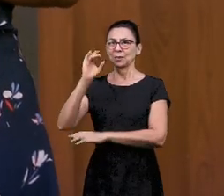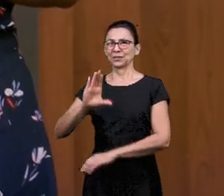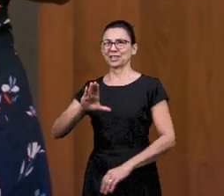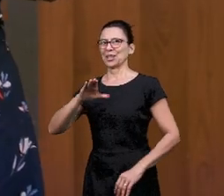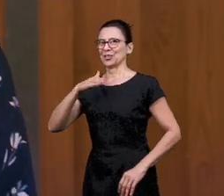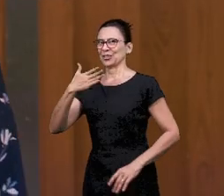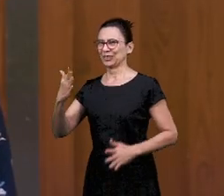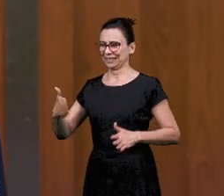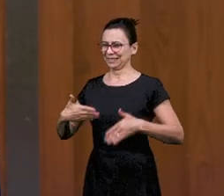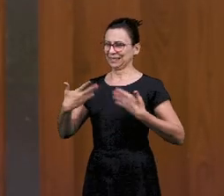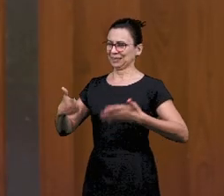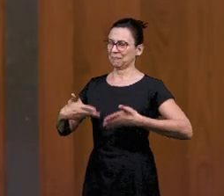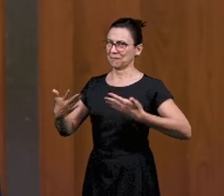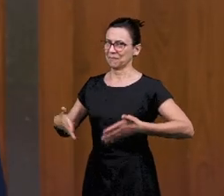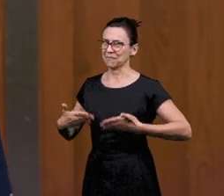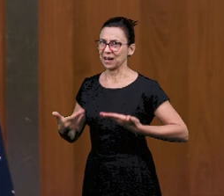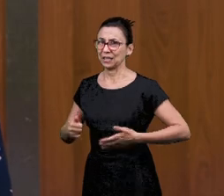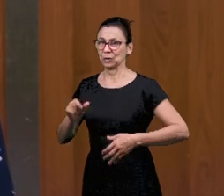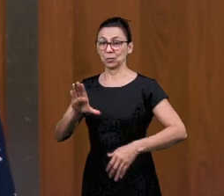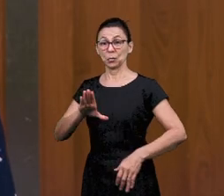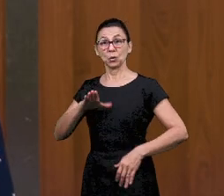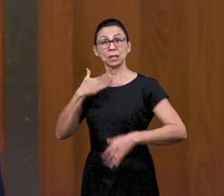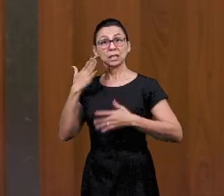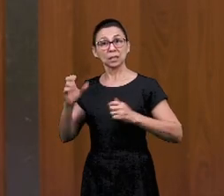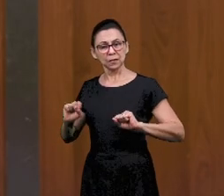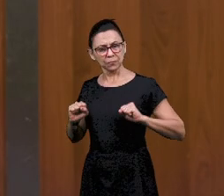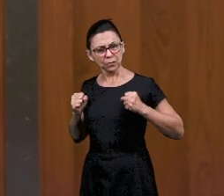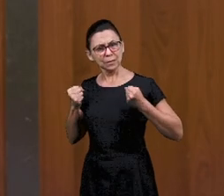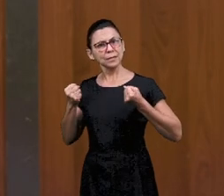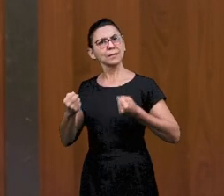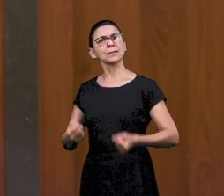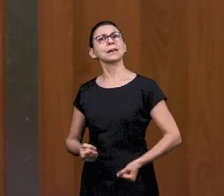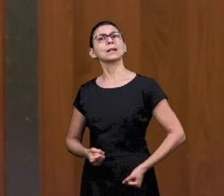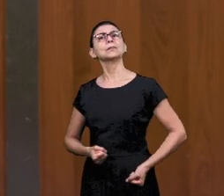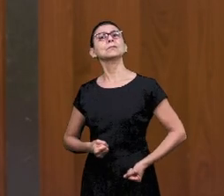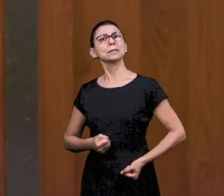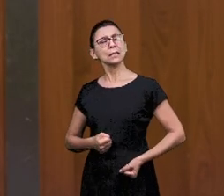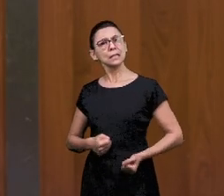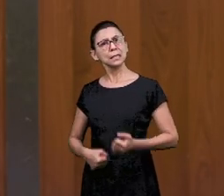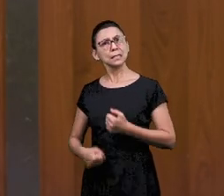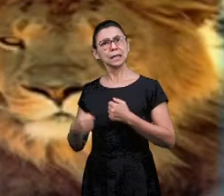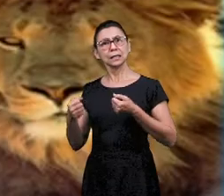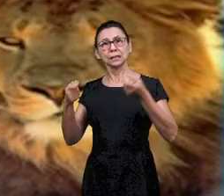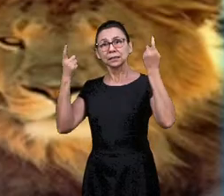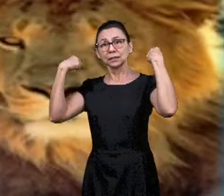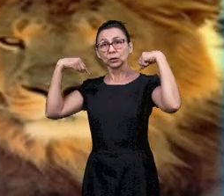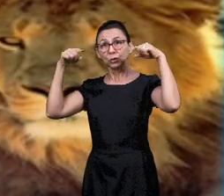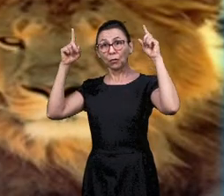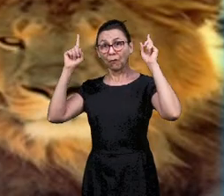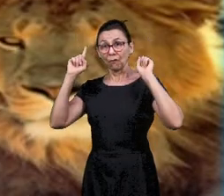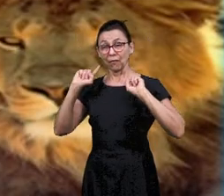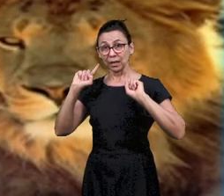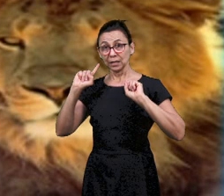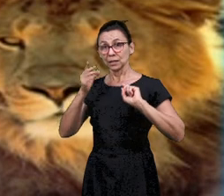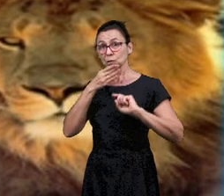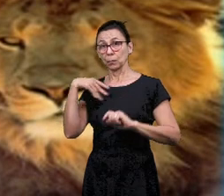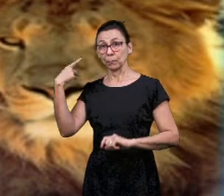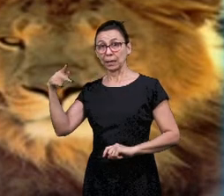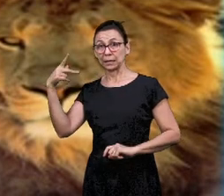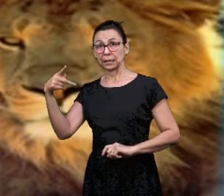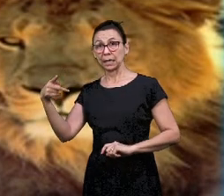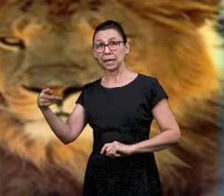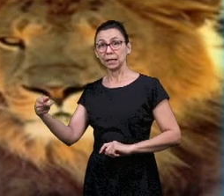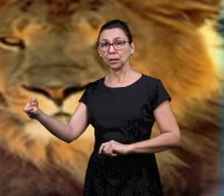et très courageux et disposé. Était David qui prenait soin des brebis de son père. Vous vous